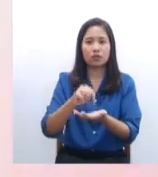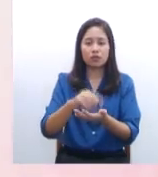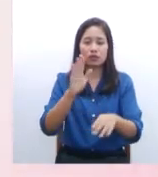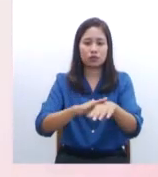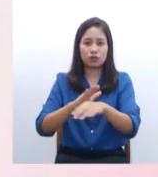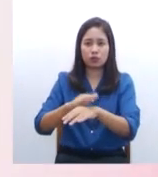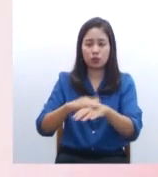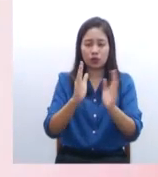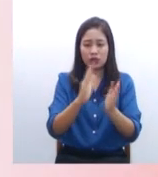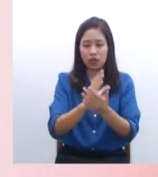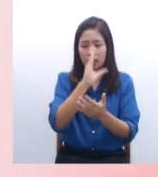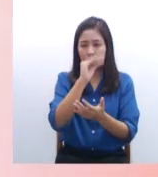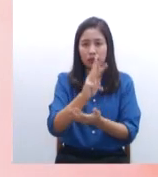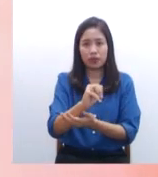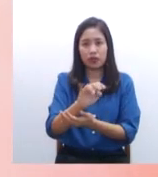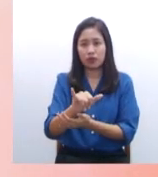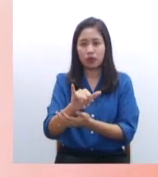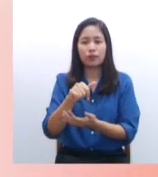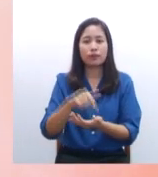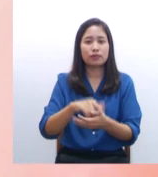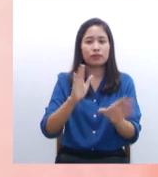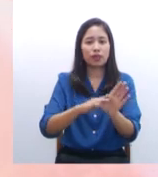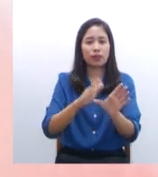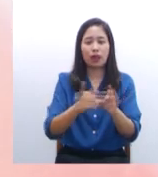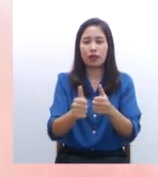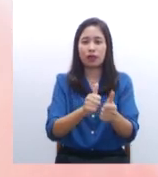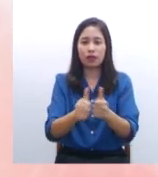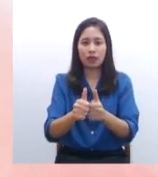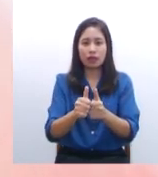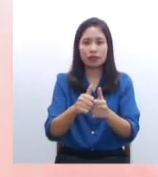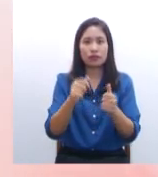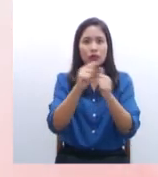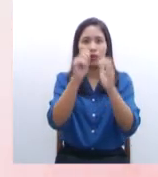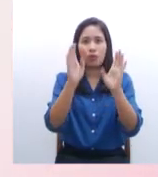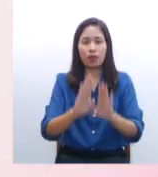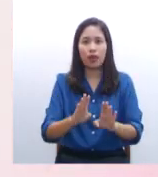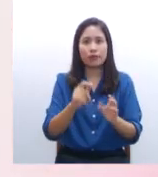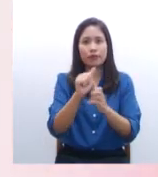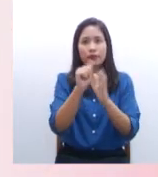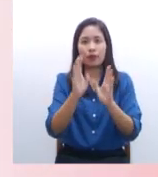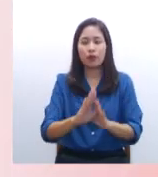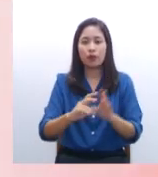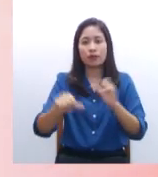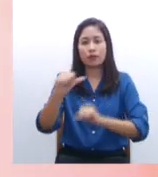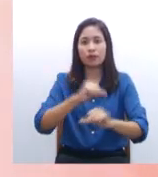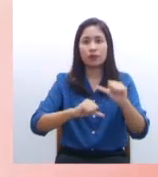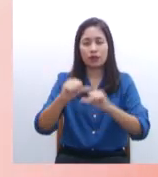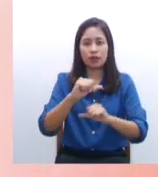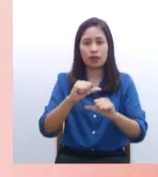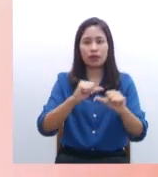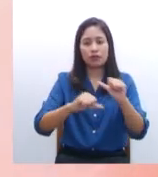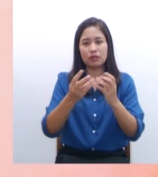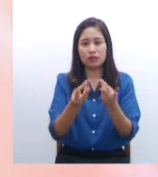นักเรียนระดับมัธยมศึกษานะครับได้สมัครการแข่งขันมินิไซแอนด์แมทโอลิมเปียนะครับซึ่งจะเป็นการแข่งขันแ